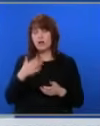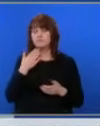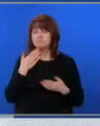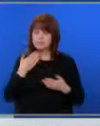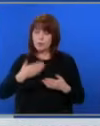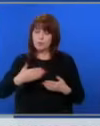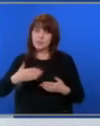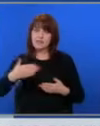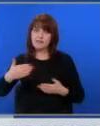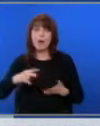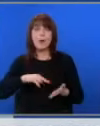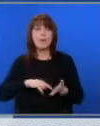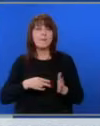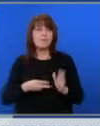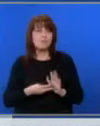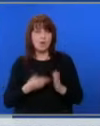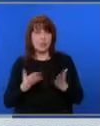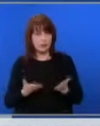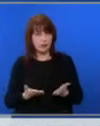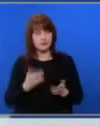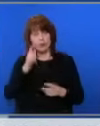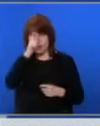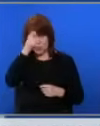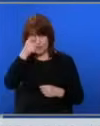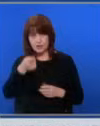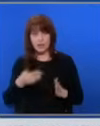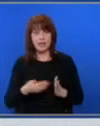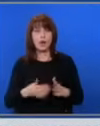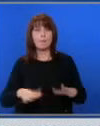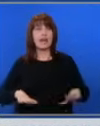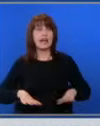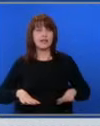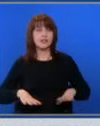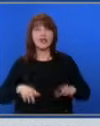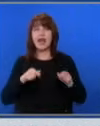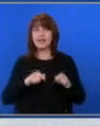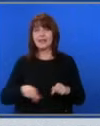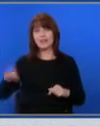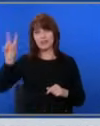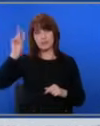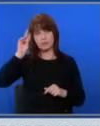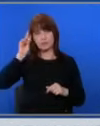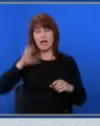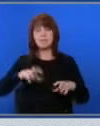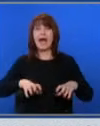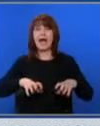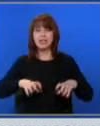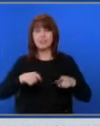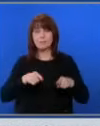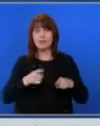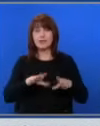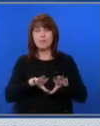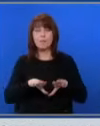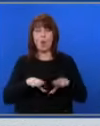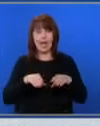последователност, политически ферплей и уважение към гражданите. Днес изпълнявам ангажимента, който поехме